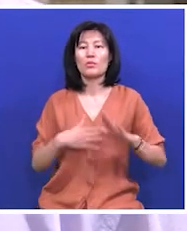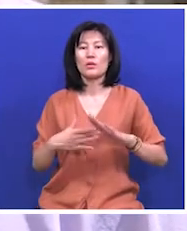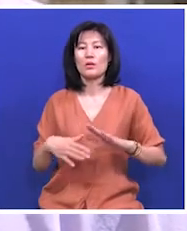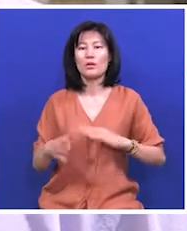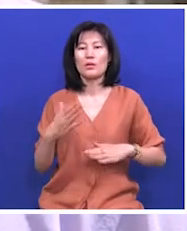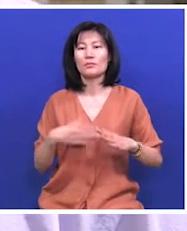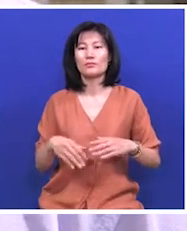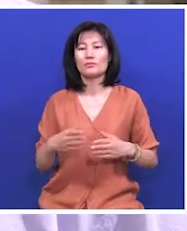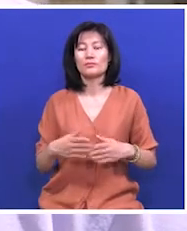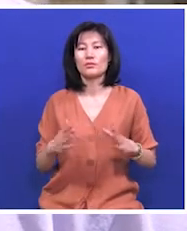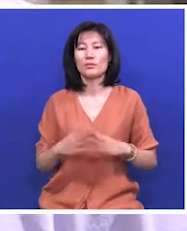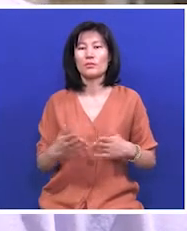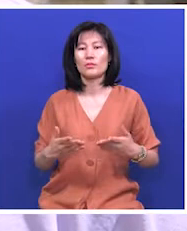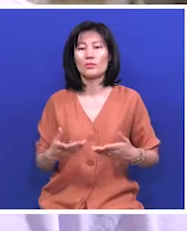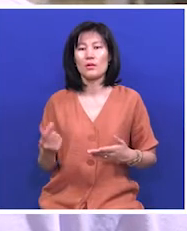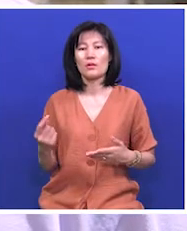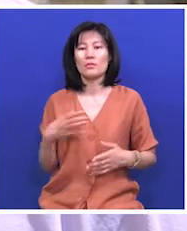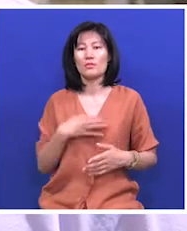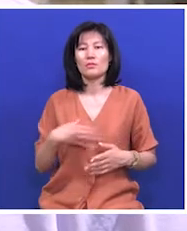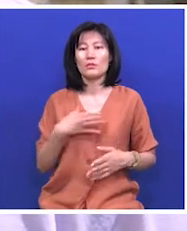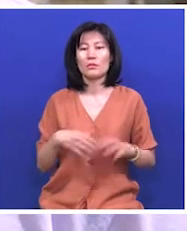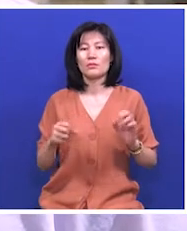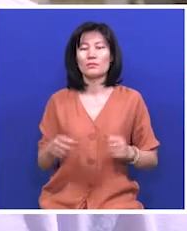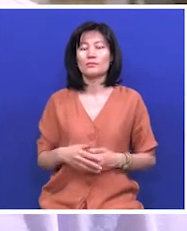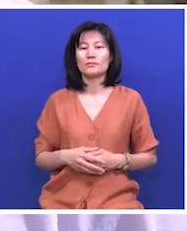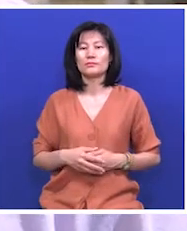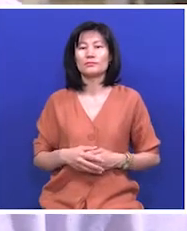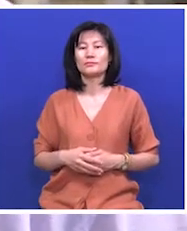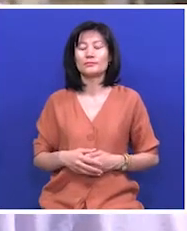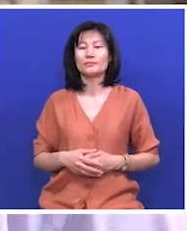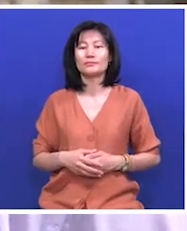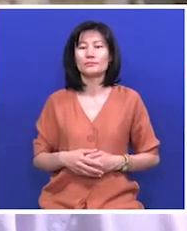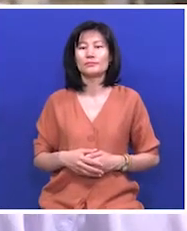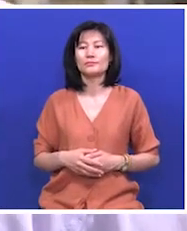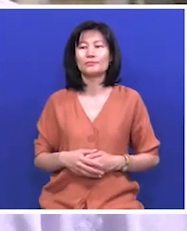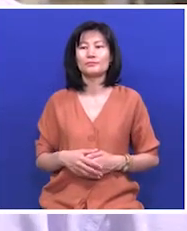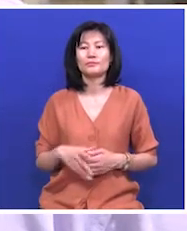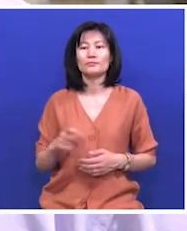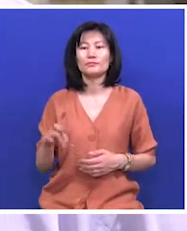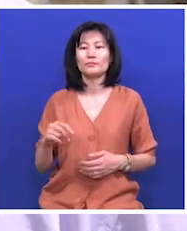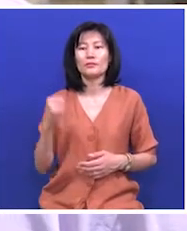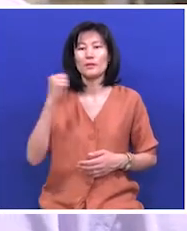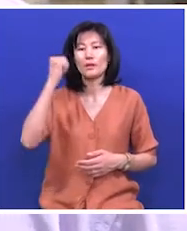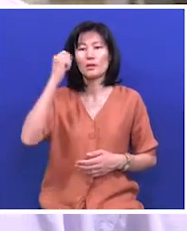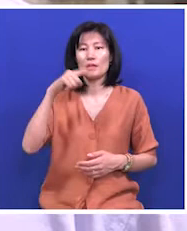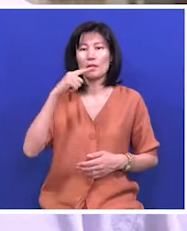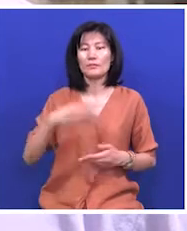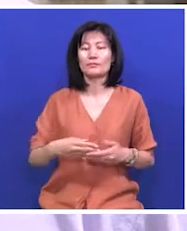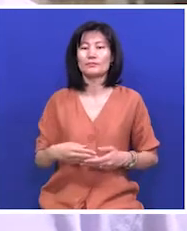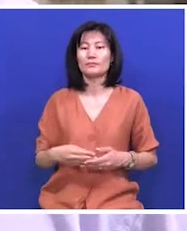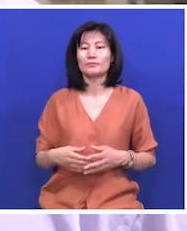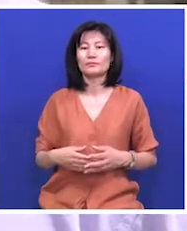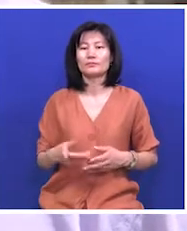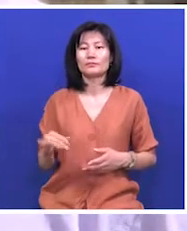кейін қуанып сөйтіп тұрмыз енді кішкене толғып деген сияқты мына елбасына рахмет бұл жерде жүрген